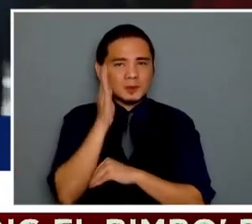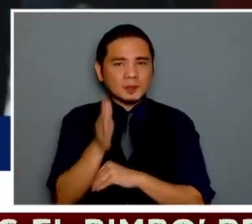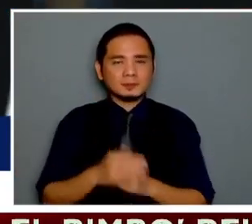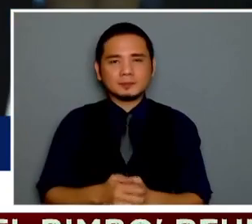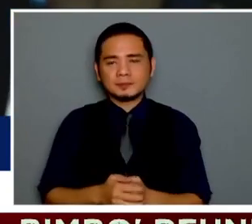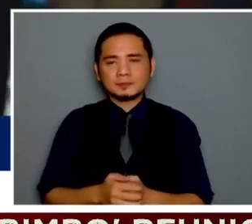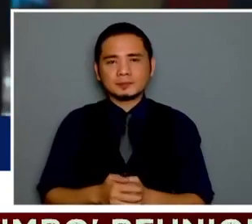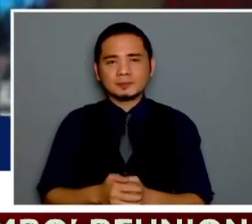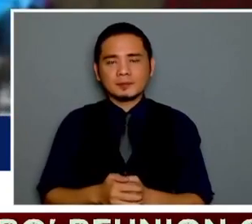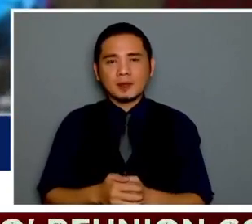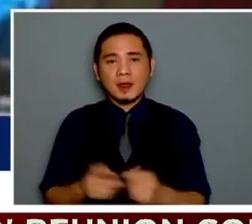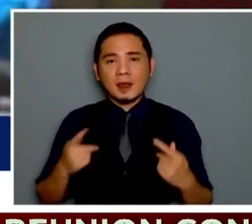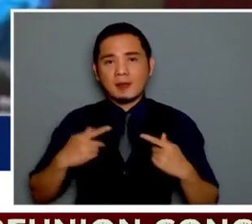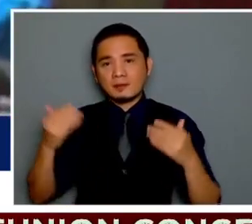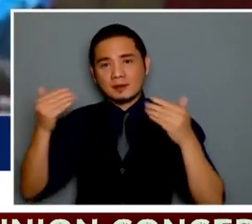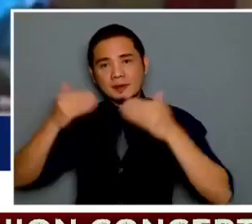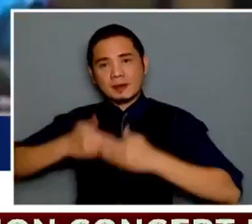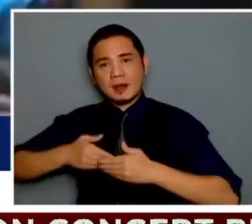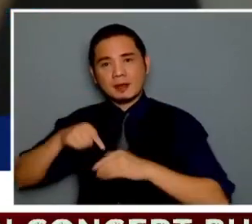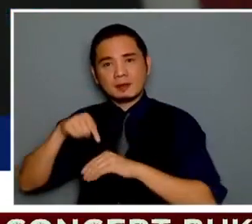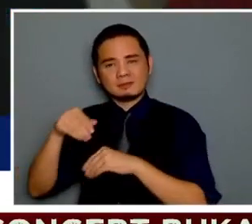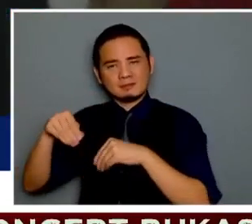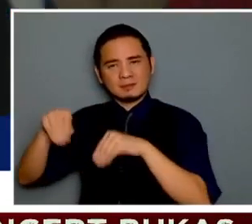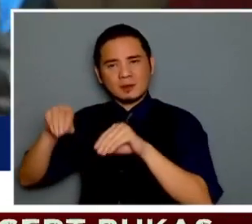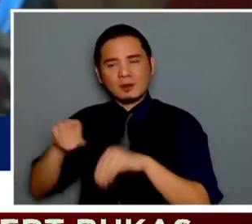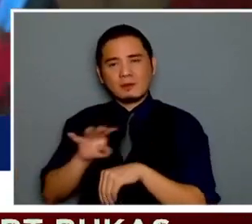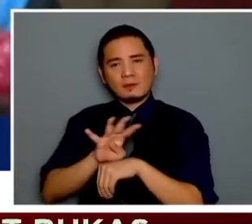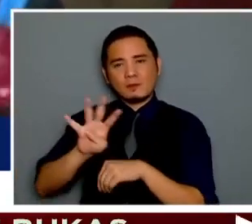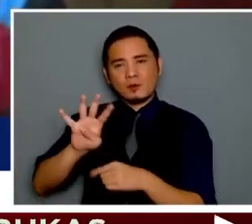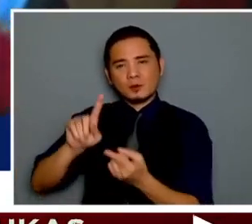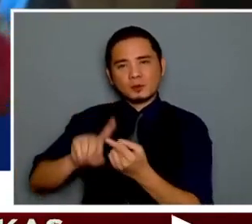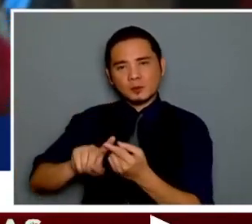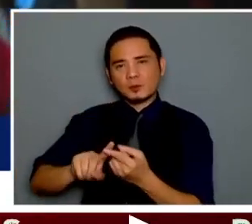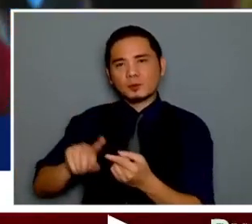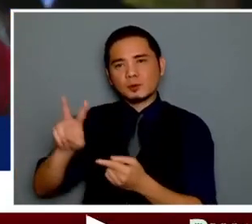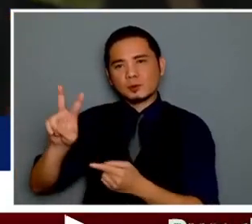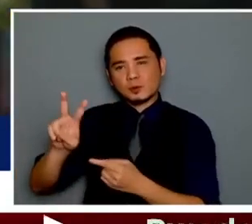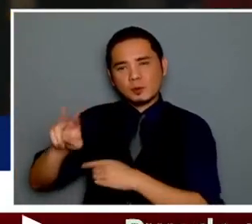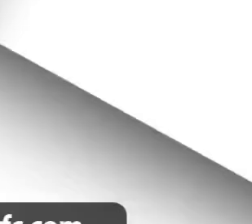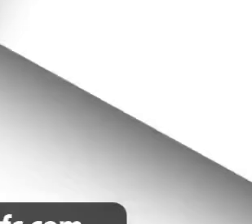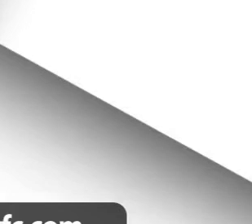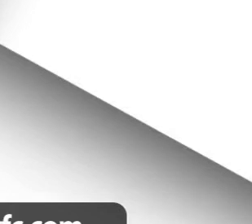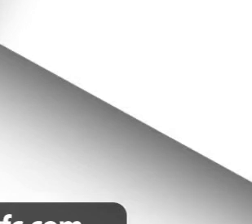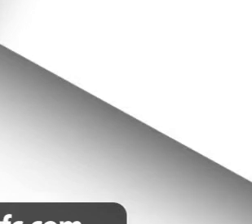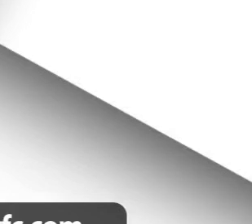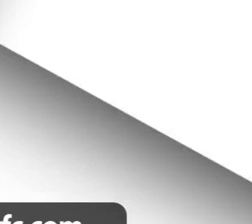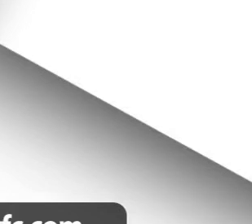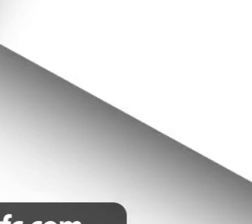mayroong night market bukas yan mula 4 p.m. hanggang 2 a.m. Henry?